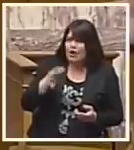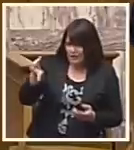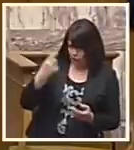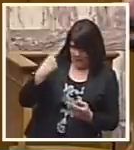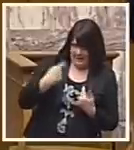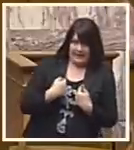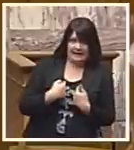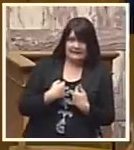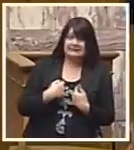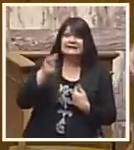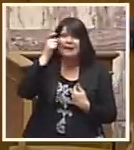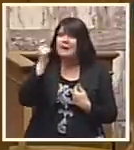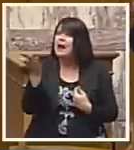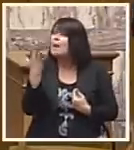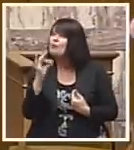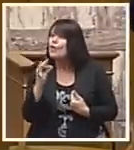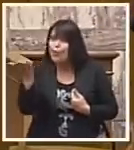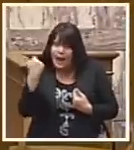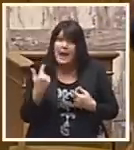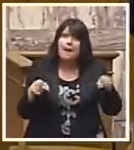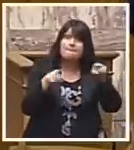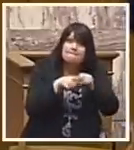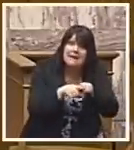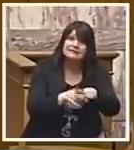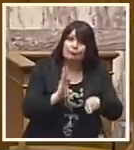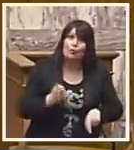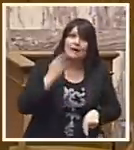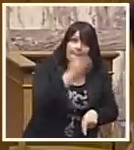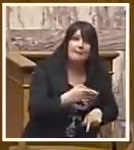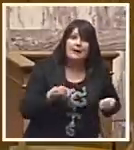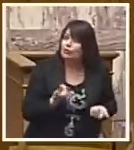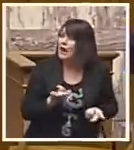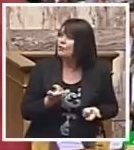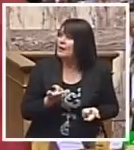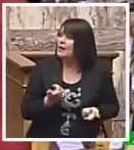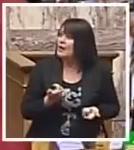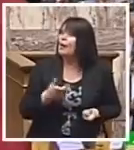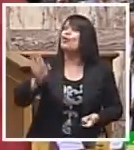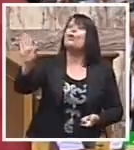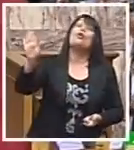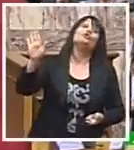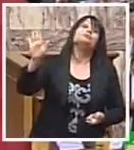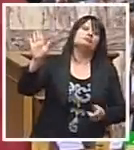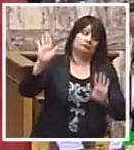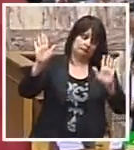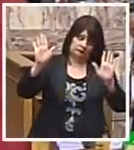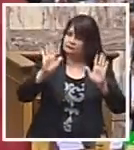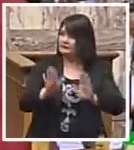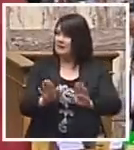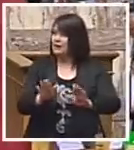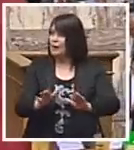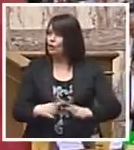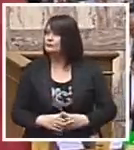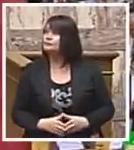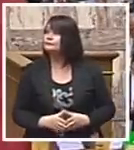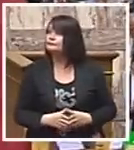Γιατί δεν ήρθατε κύριε Σαμαρά τότε για να δείτε αν πράγματι οι προθέσεις μου είναι ειλικρινείς? Δεν το κάνατε. Όχι.